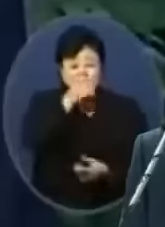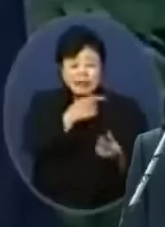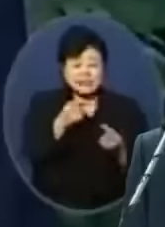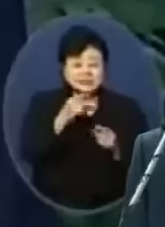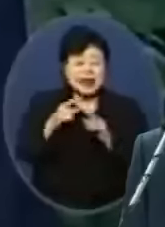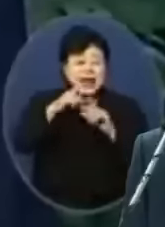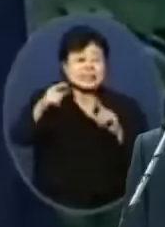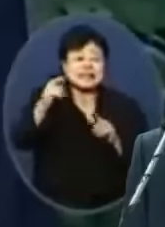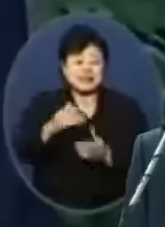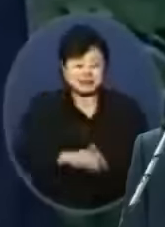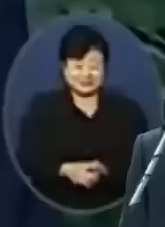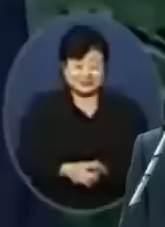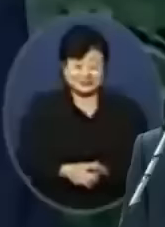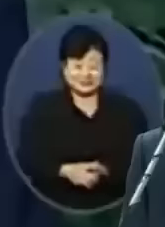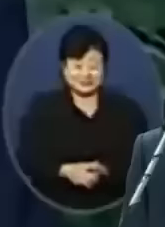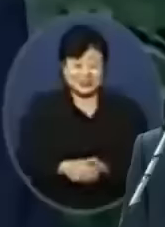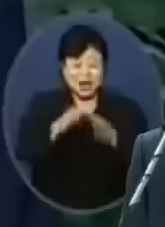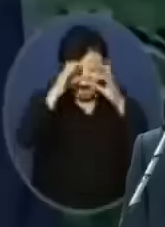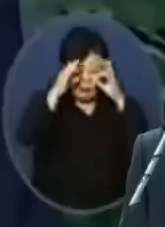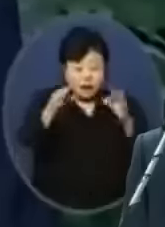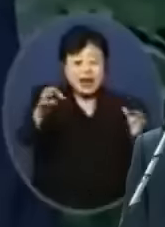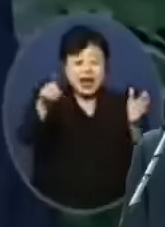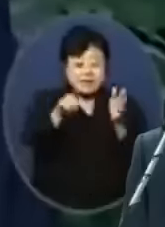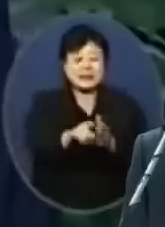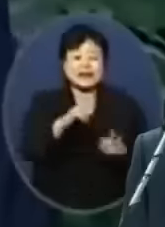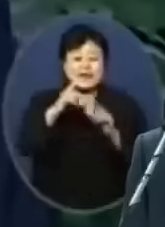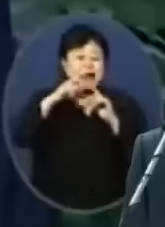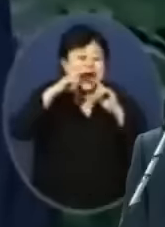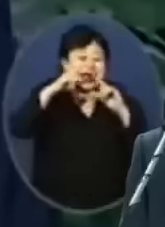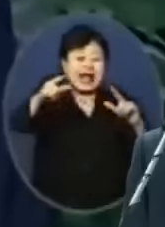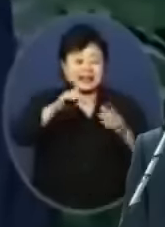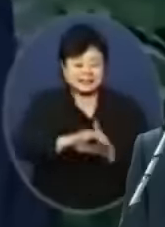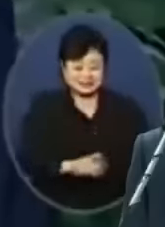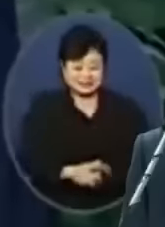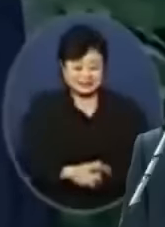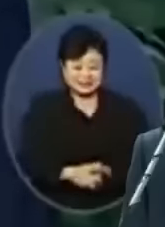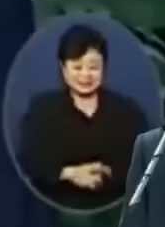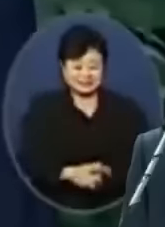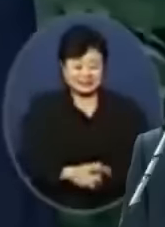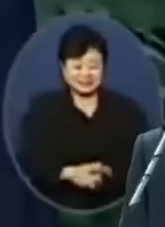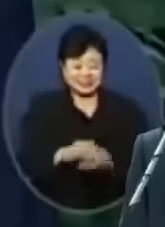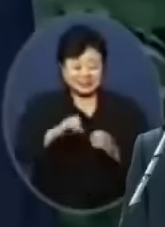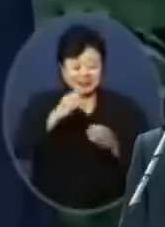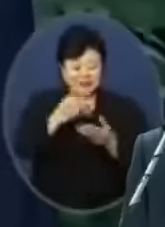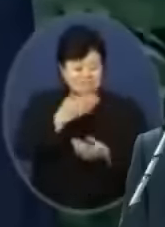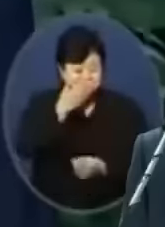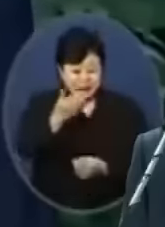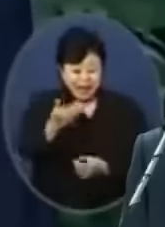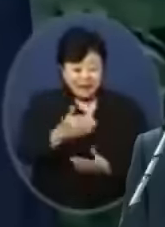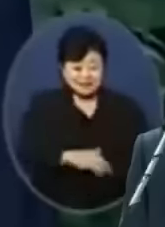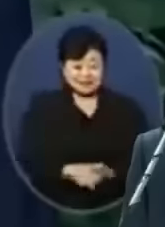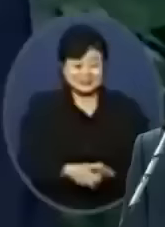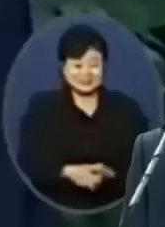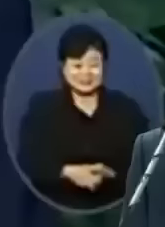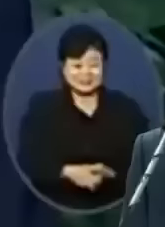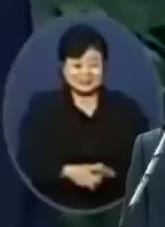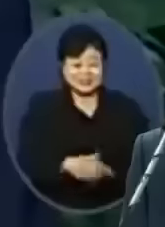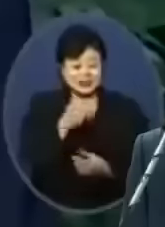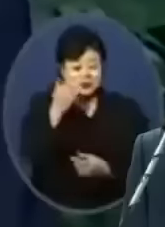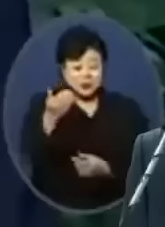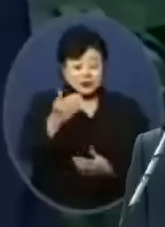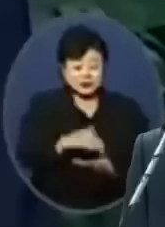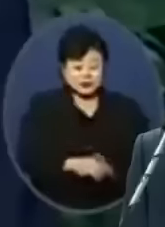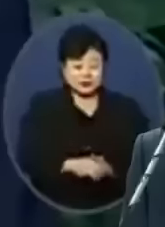같이 말하십시오. 보라, 믿어라, 말하라. 그러면 응답됩니다.